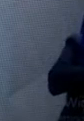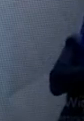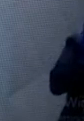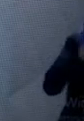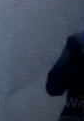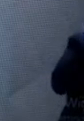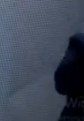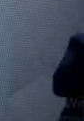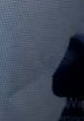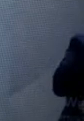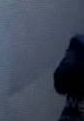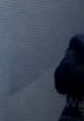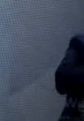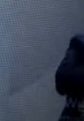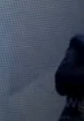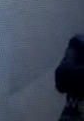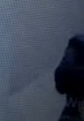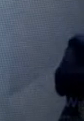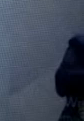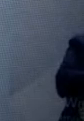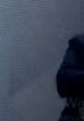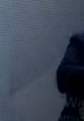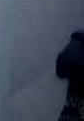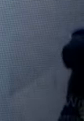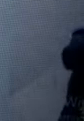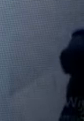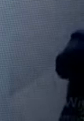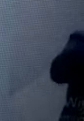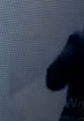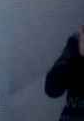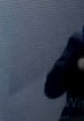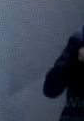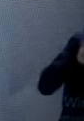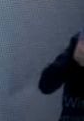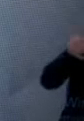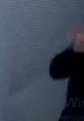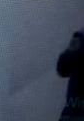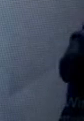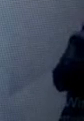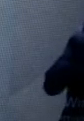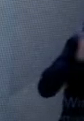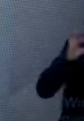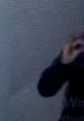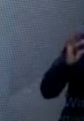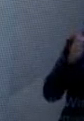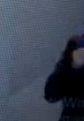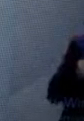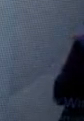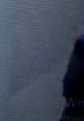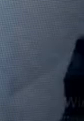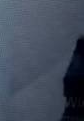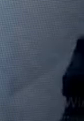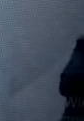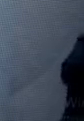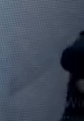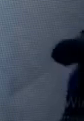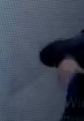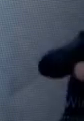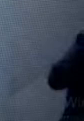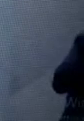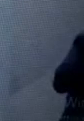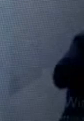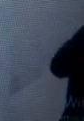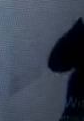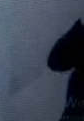Menteri. Pelaksanaan strategi ini pastinya memerlukan kerjasama dan juga sokongan semua pihak,